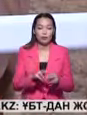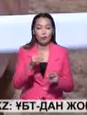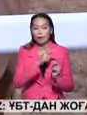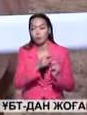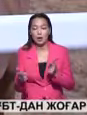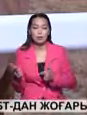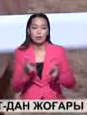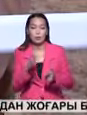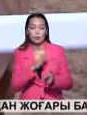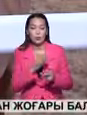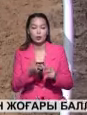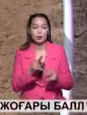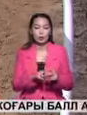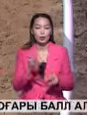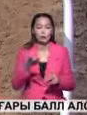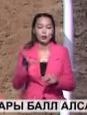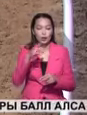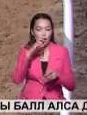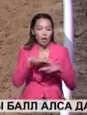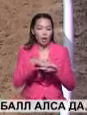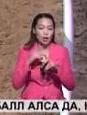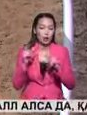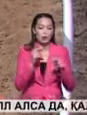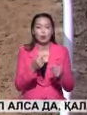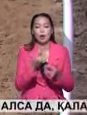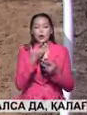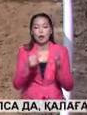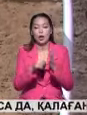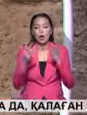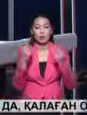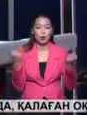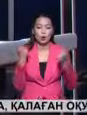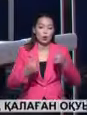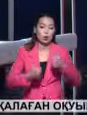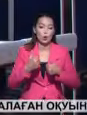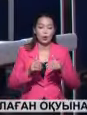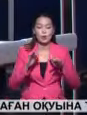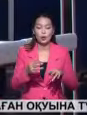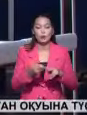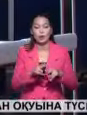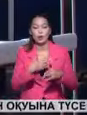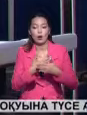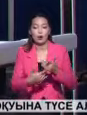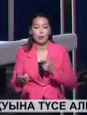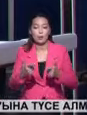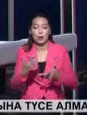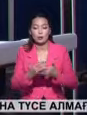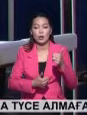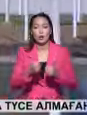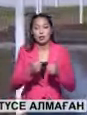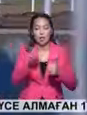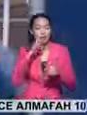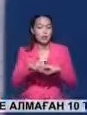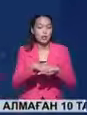дейін дайындықтың 5 кезеңі елдің әр өңірінде өтіп, соңғы 6-шы кезеңде спортшылар жарыс болатын орындарға бейімделіп жатыр. Дүбірлі додада еліміздің